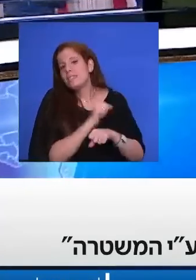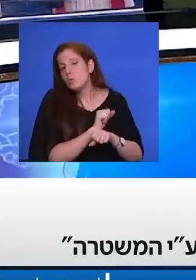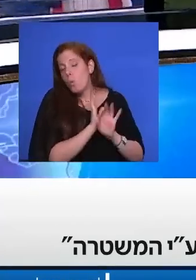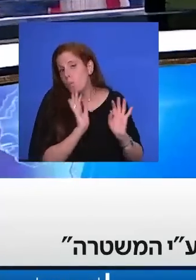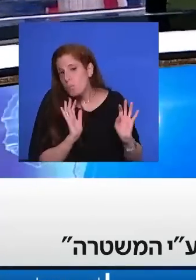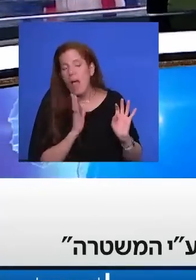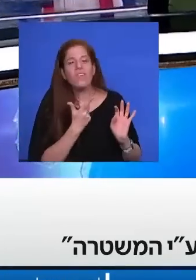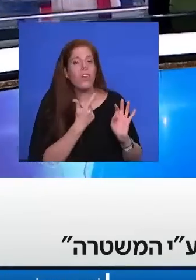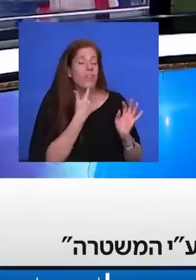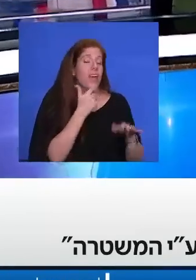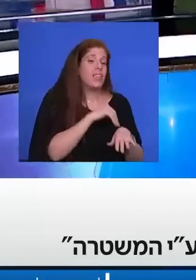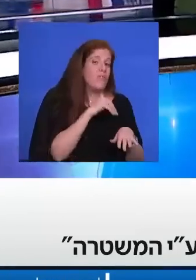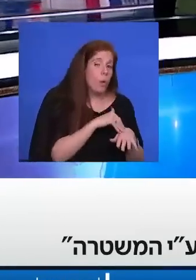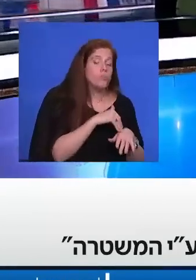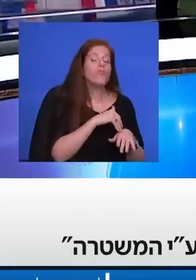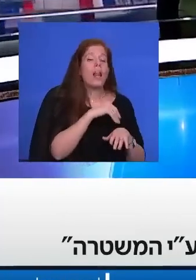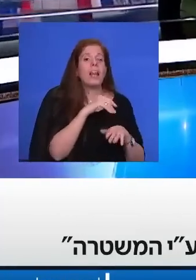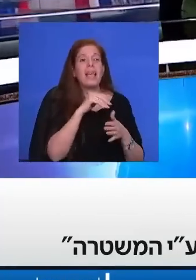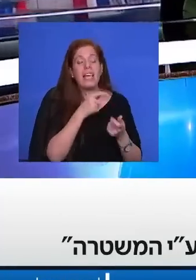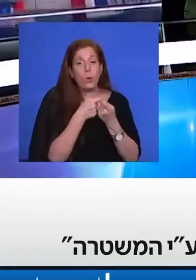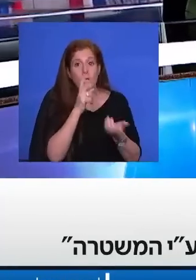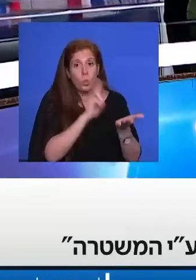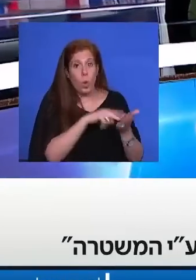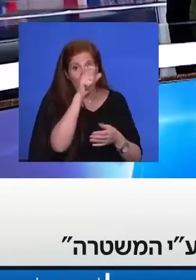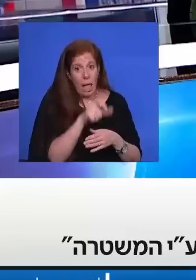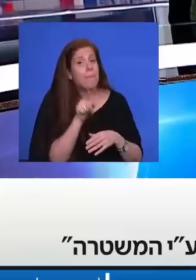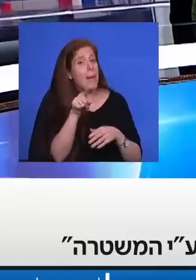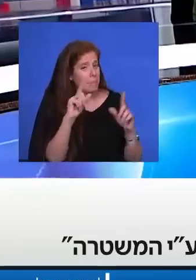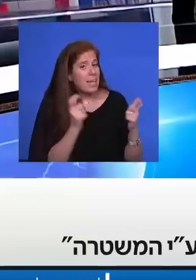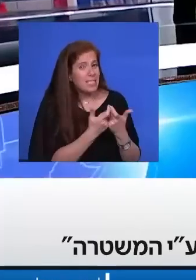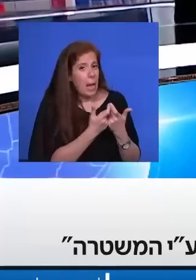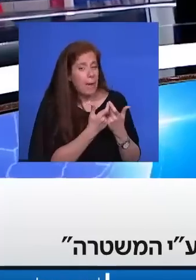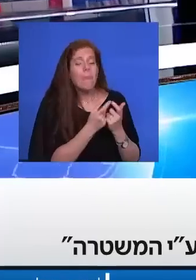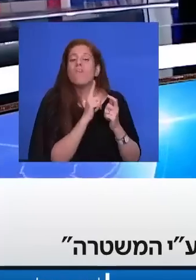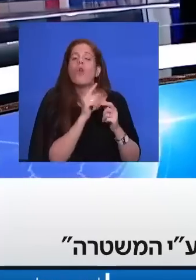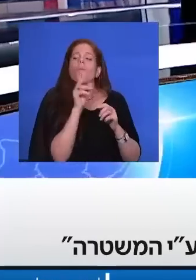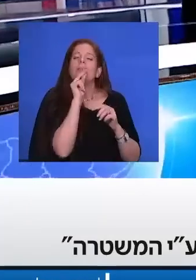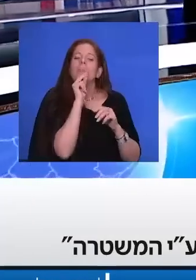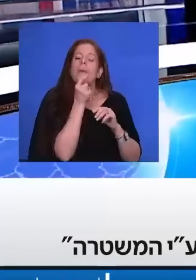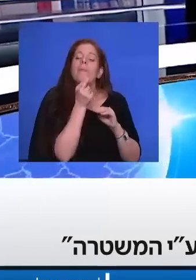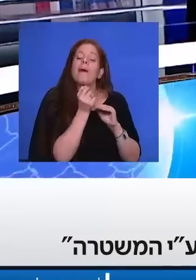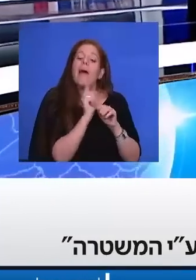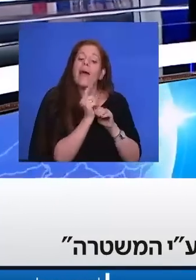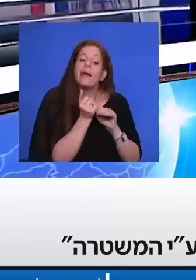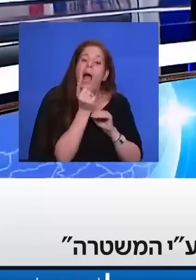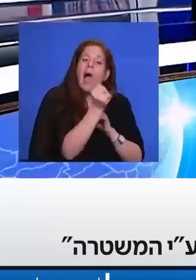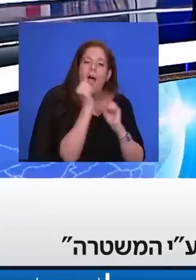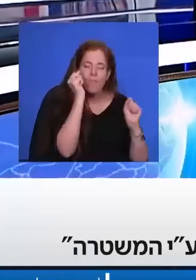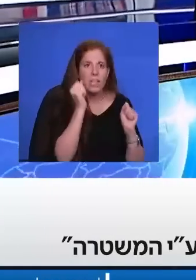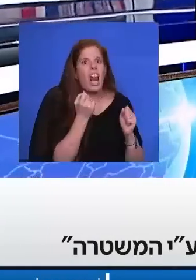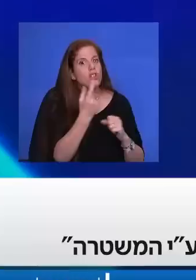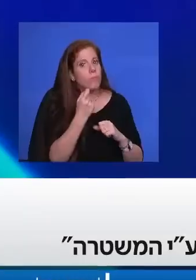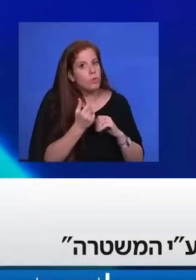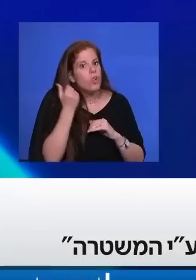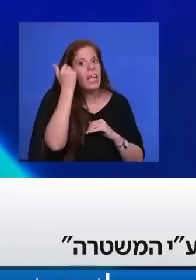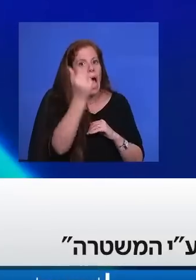של ארגוני זכויות אדם, הם נעצרים, ואנחנו לא מדברים, אתה יודע, רגע אחרי ההפגנה. אנחנו מדברים כבר כמה שבועות אחרי, כלומר, הם